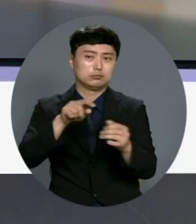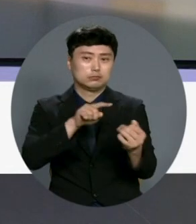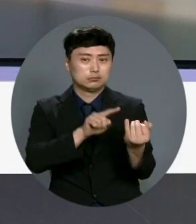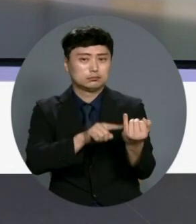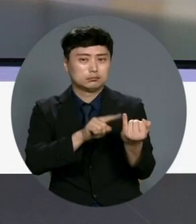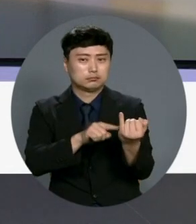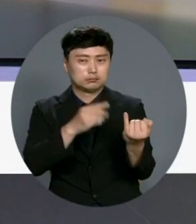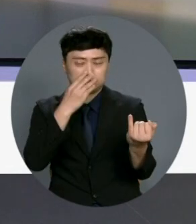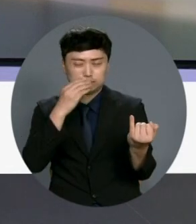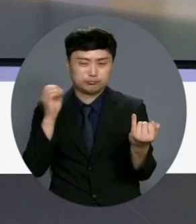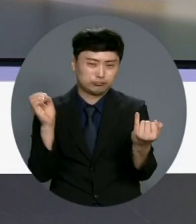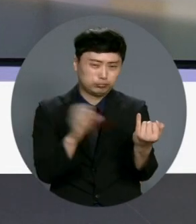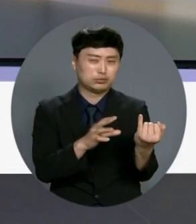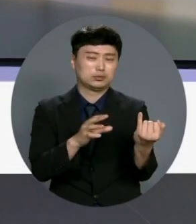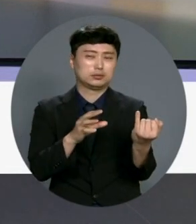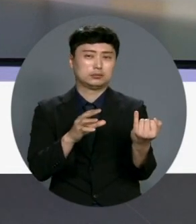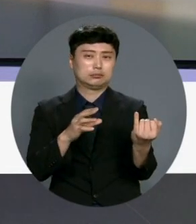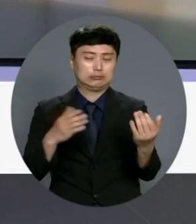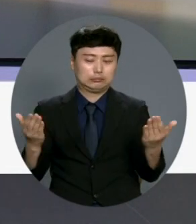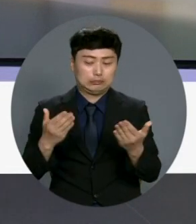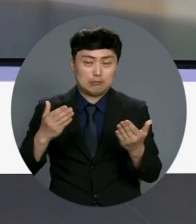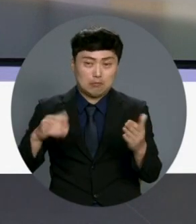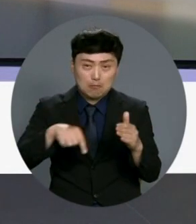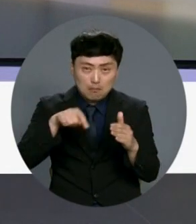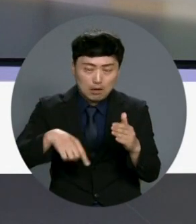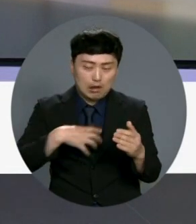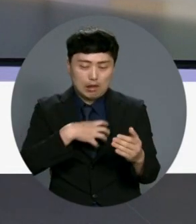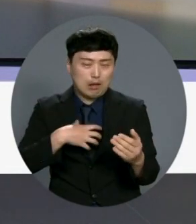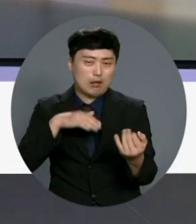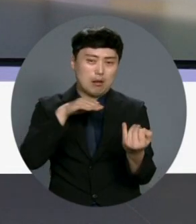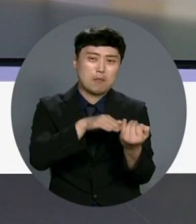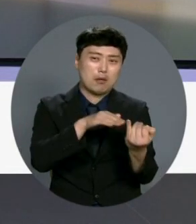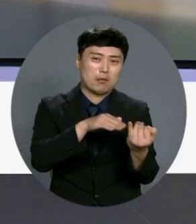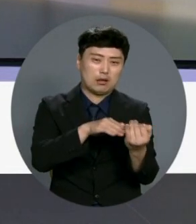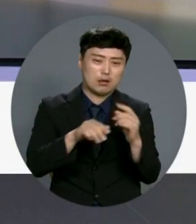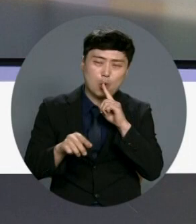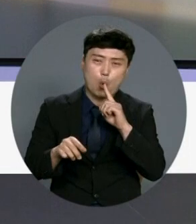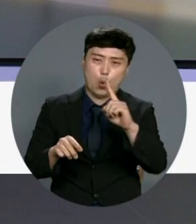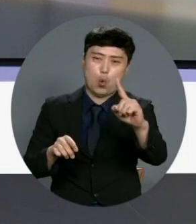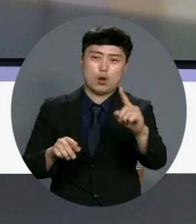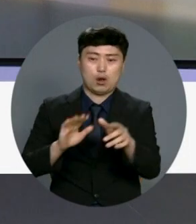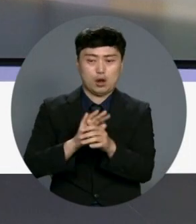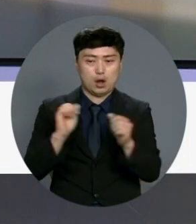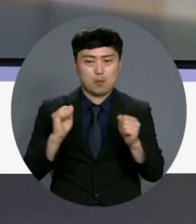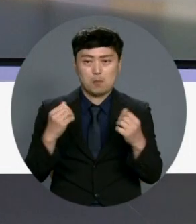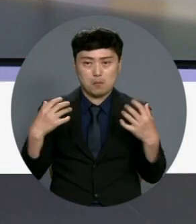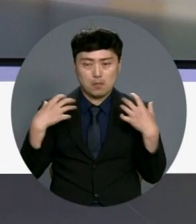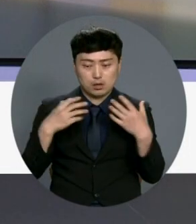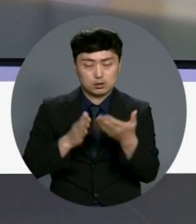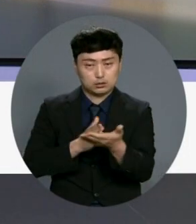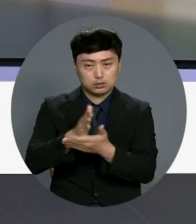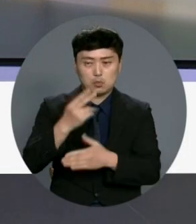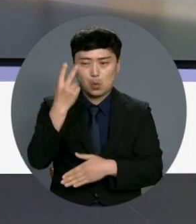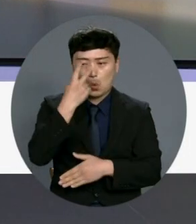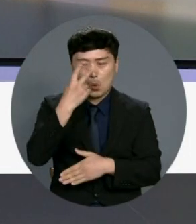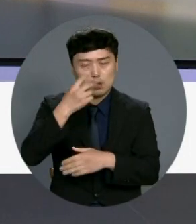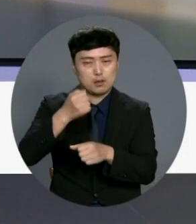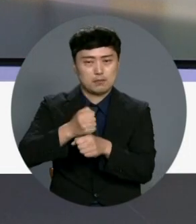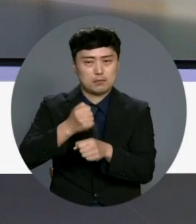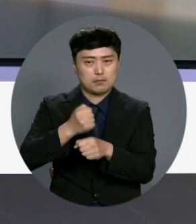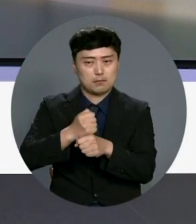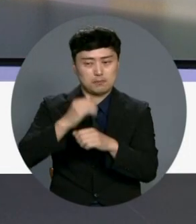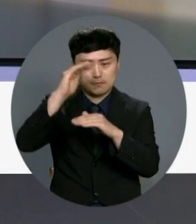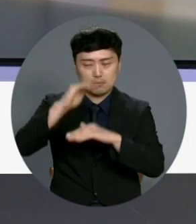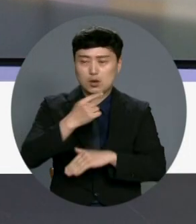대우를 상습적으로 했다며 직장 내 괴롭힘 신고까지 했는데요. 경상북도는 외부 전문가로 조사단을 구성해